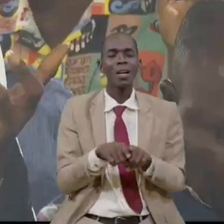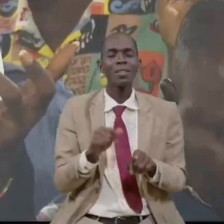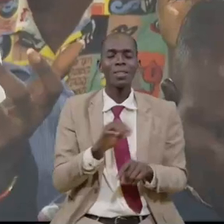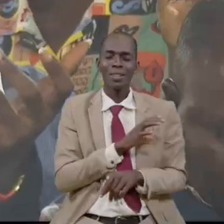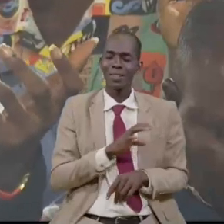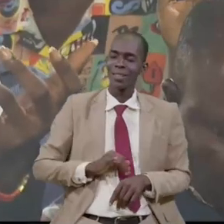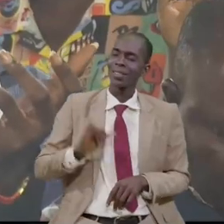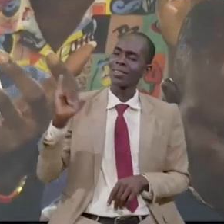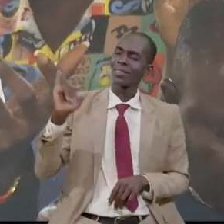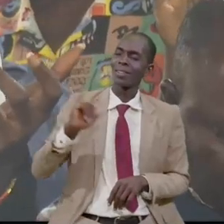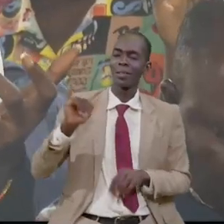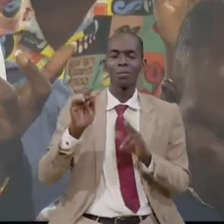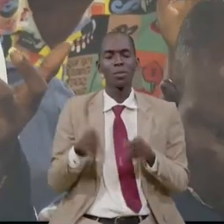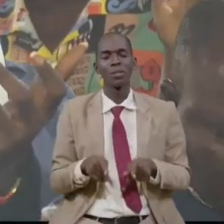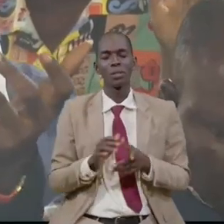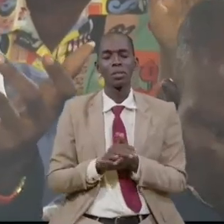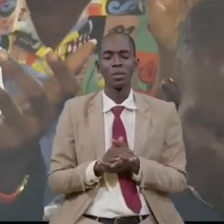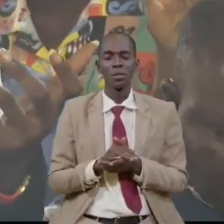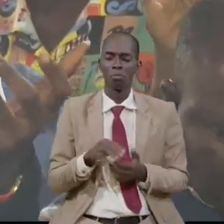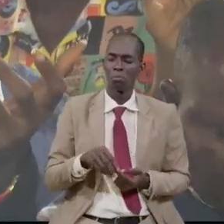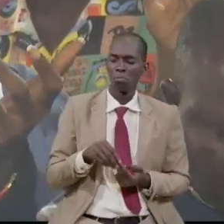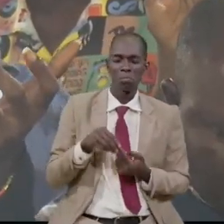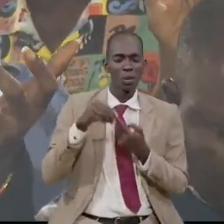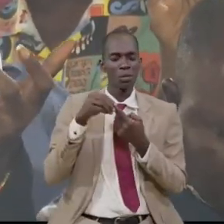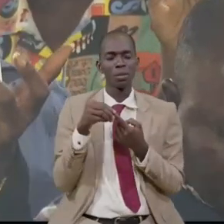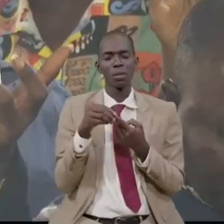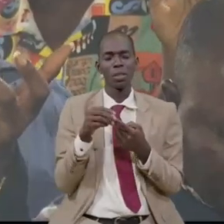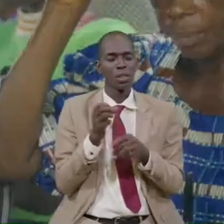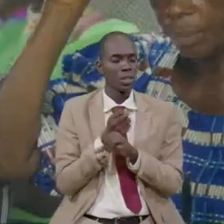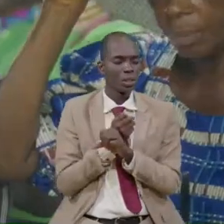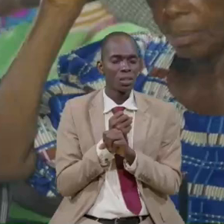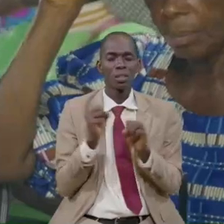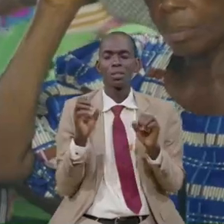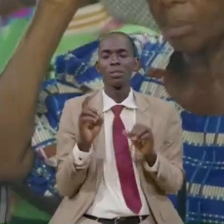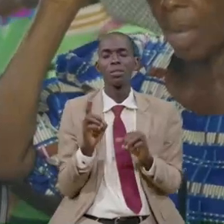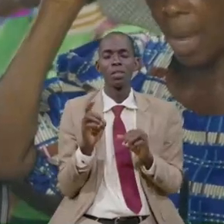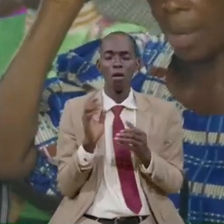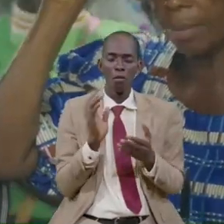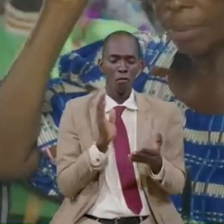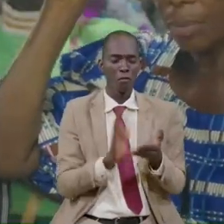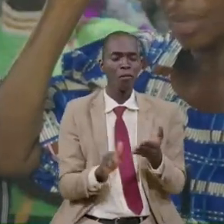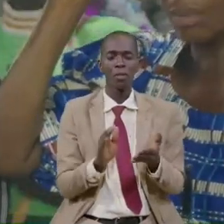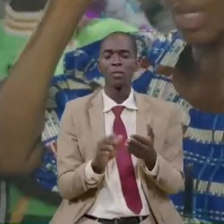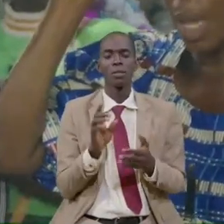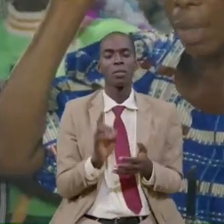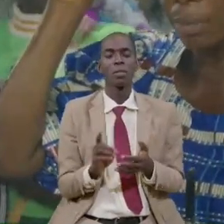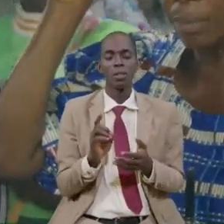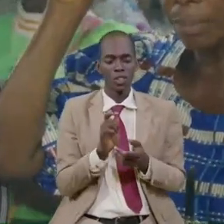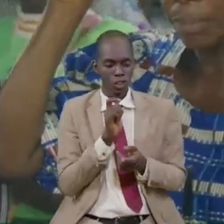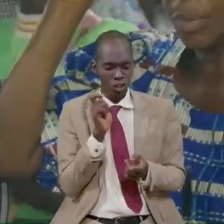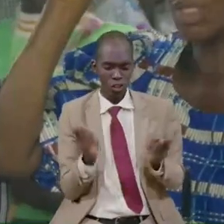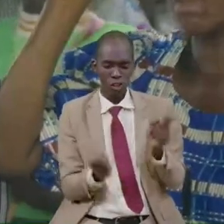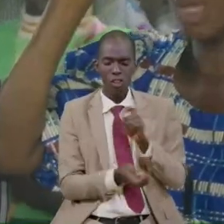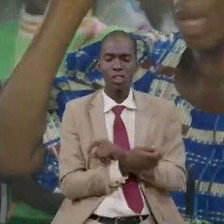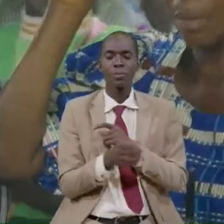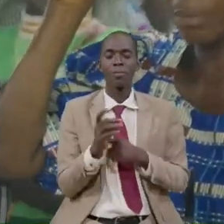qu'une personne qui ressemble à Christ, spéciale, sauvée, pardonnée,